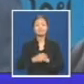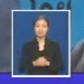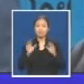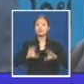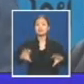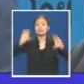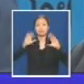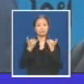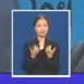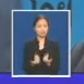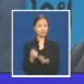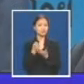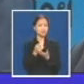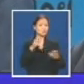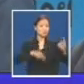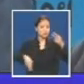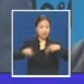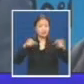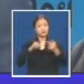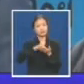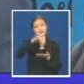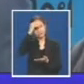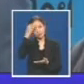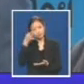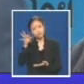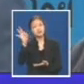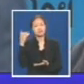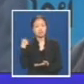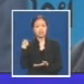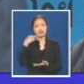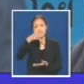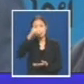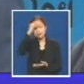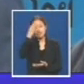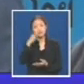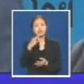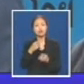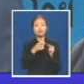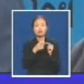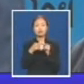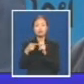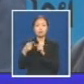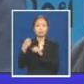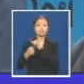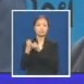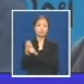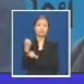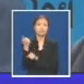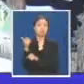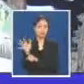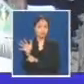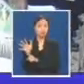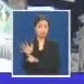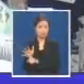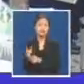ชุดนี้ก็เข้ามาดูแลในเรื่องของการเรียนฟรีจริง15ปีเรื่องของสุขภา